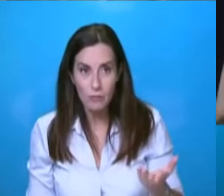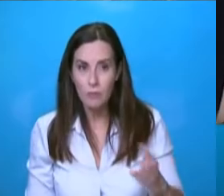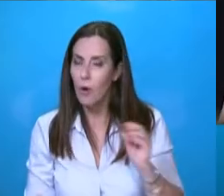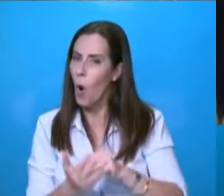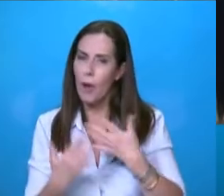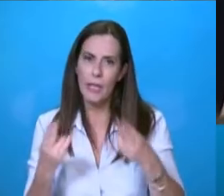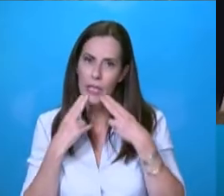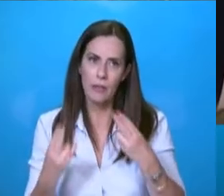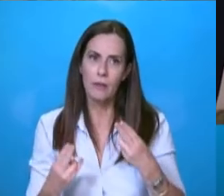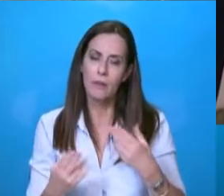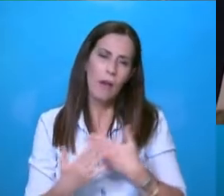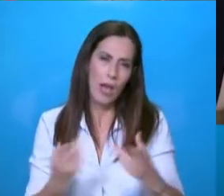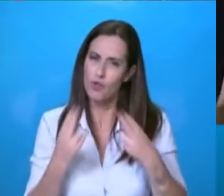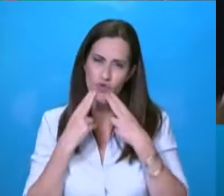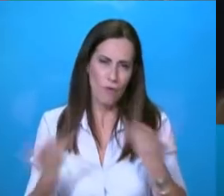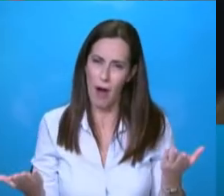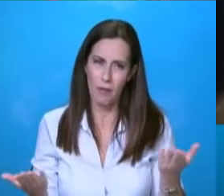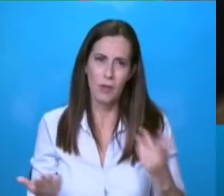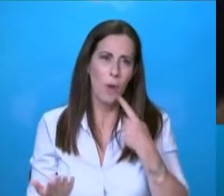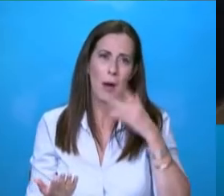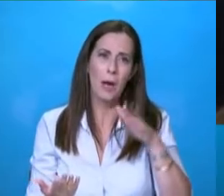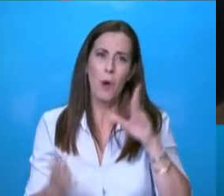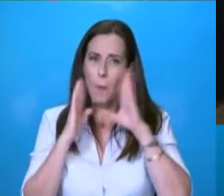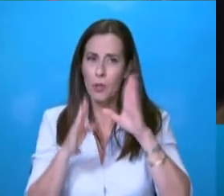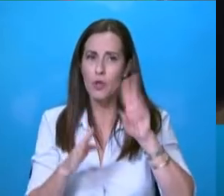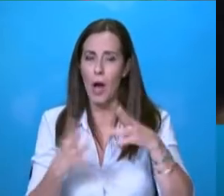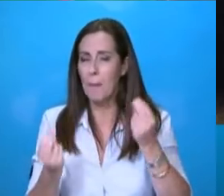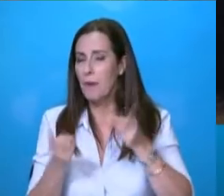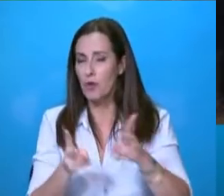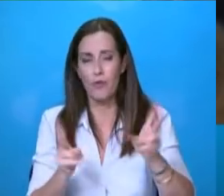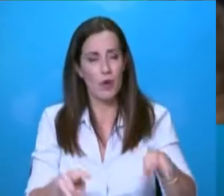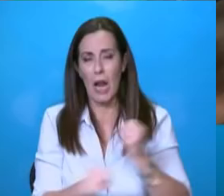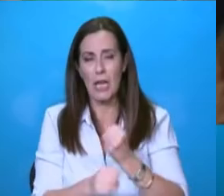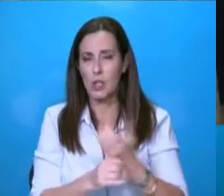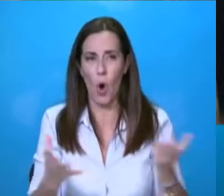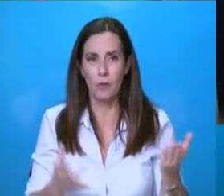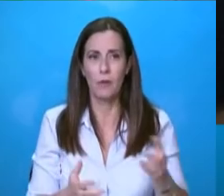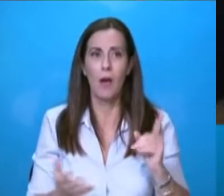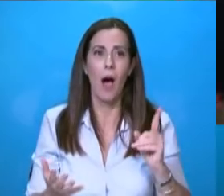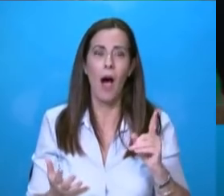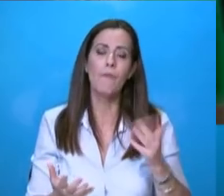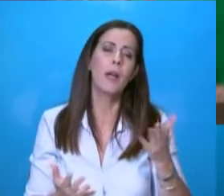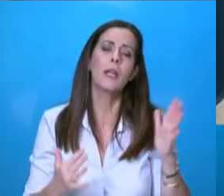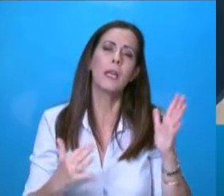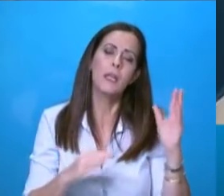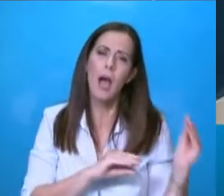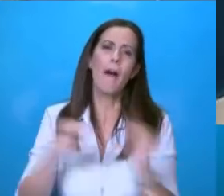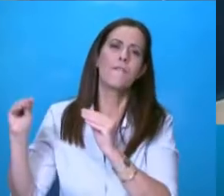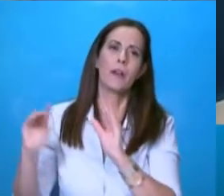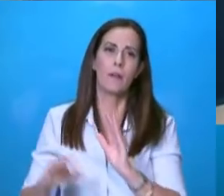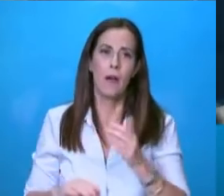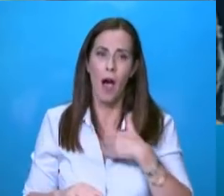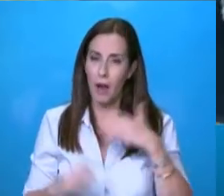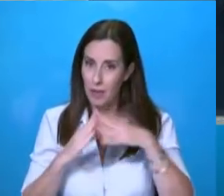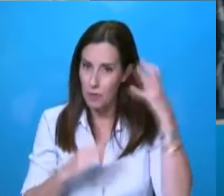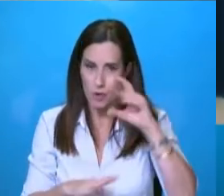כיתה ואין תשובה. היא אומרת שגם לא מאמינה שיש כל כך אפשרויות לעשות, אבל היא תעביר את הדברים על... אני לבית שמש